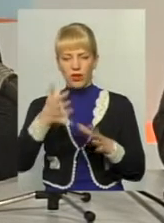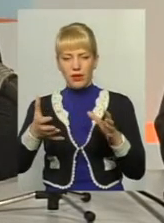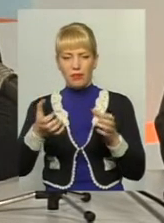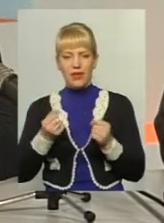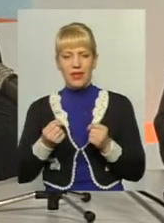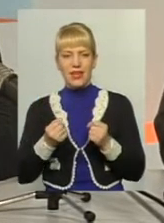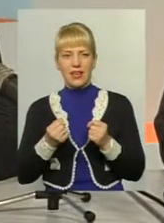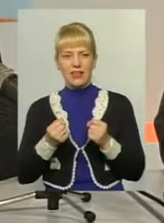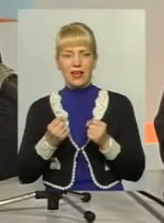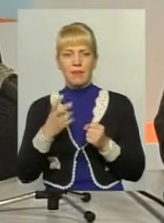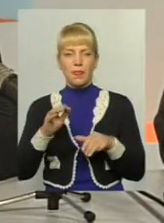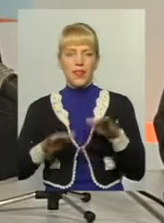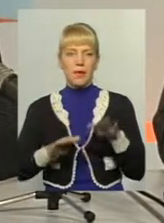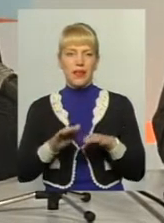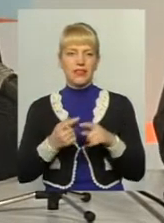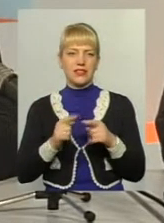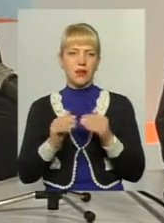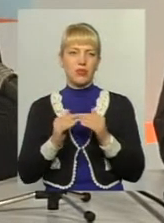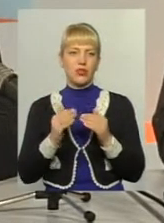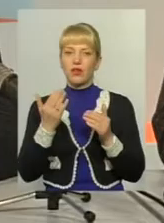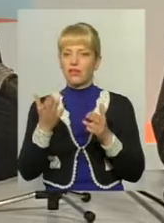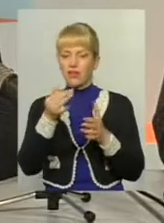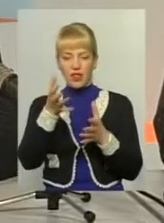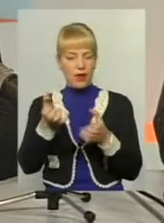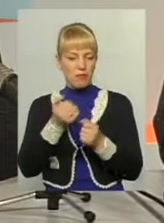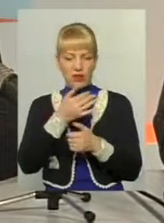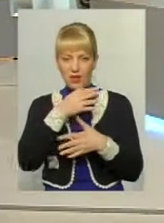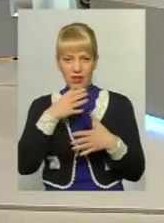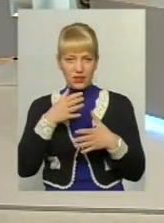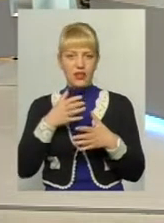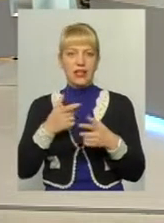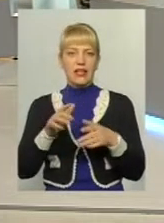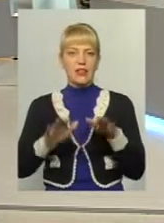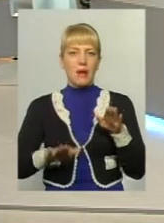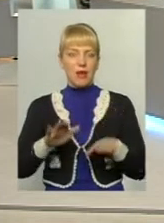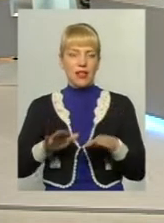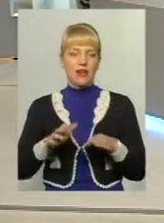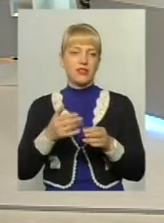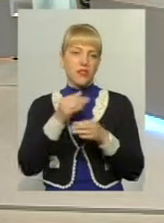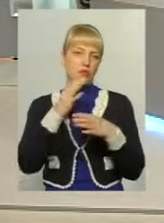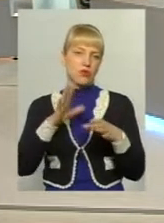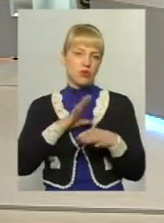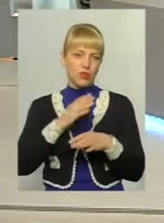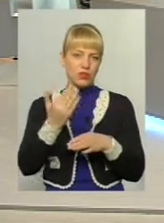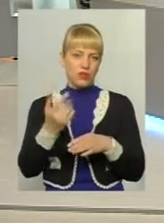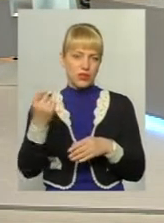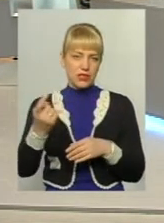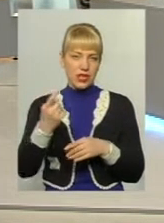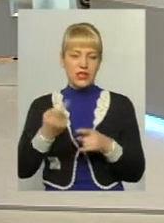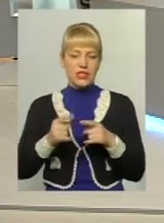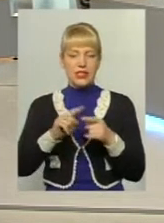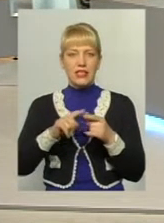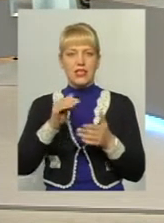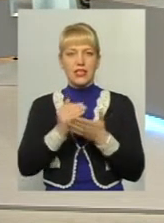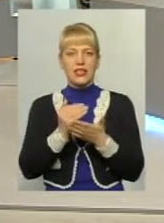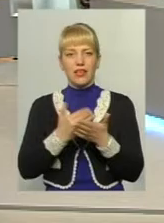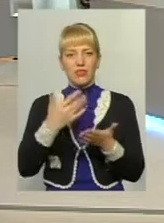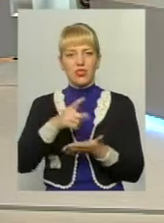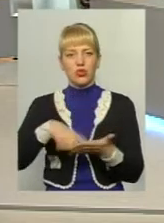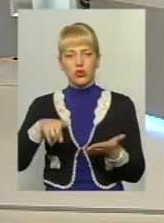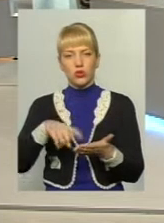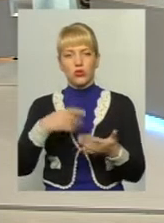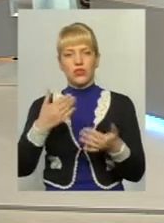Серед тих же монополістів було зловживання стосовно цього, оскільки ОСББ ставало заручником тої ситуації, що